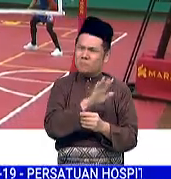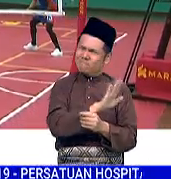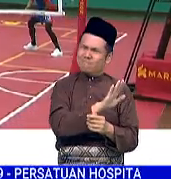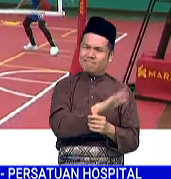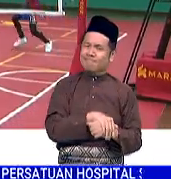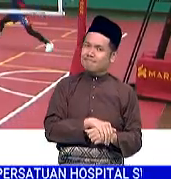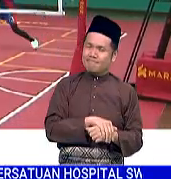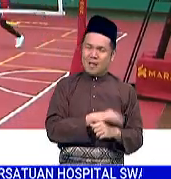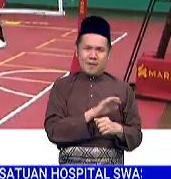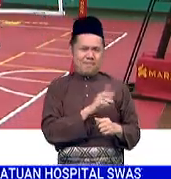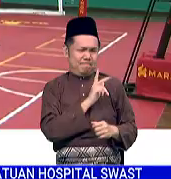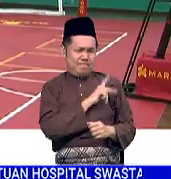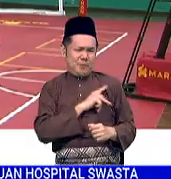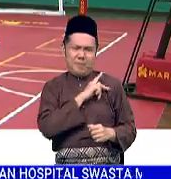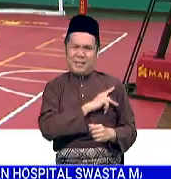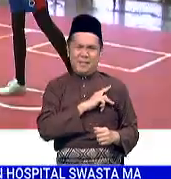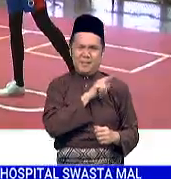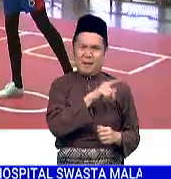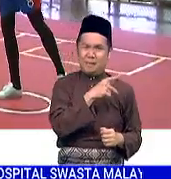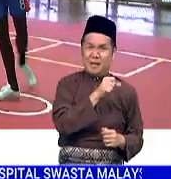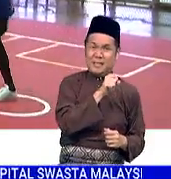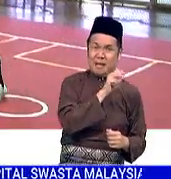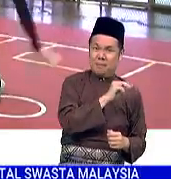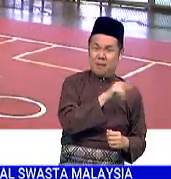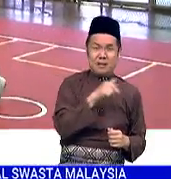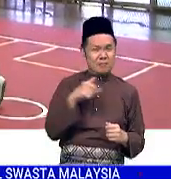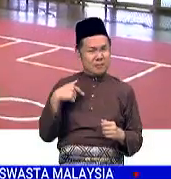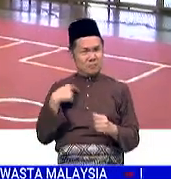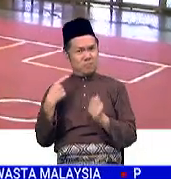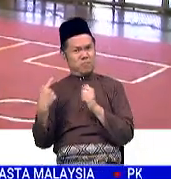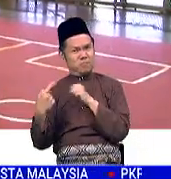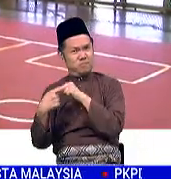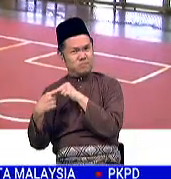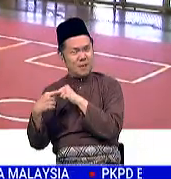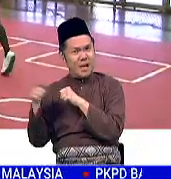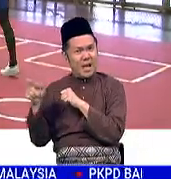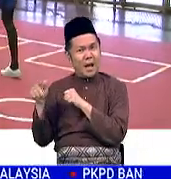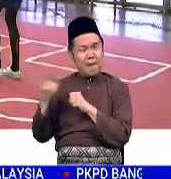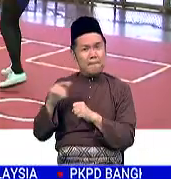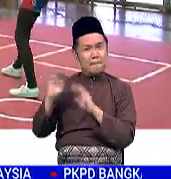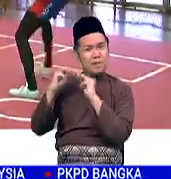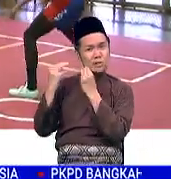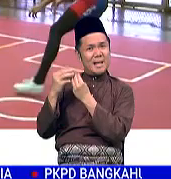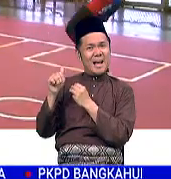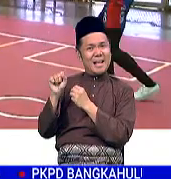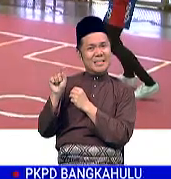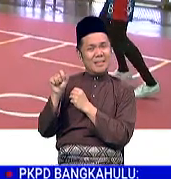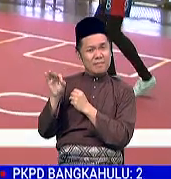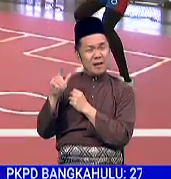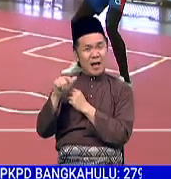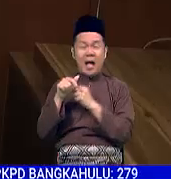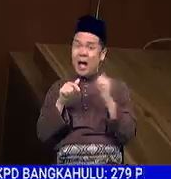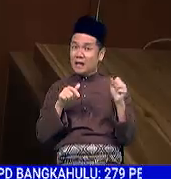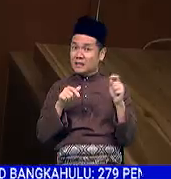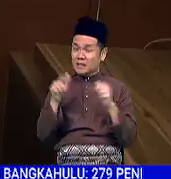peribadi dengan mendakwa PSM sudah melakukan fitnah terhadap kepimpinan dan majlis eksekutif ASTAF serta organisasi